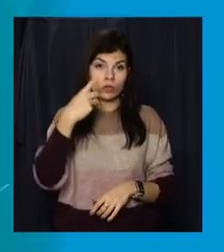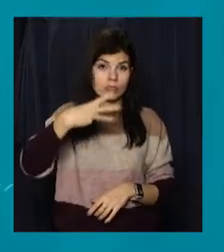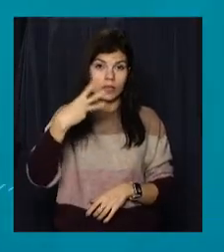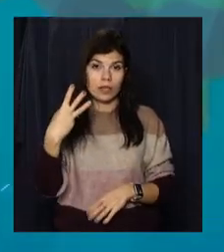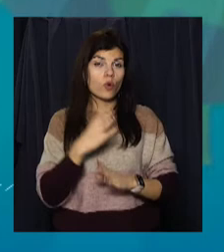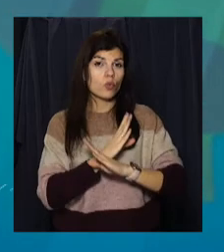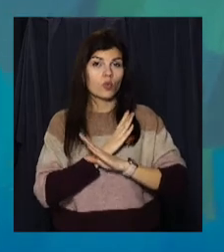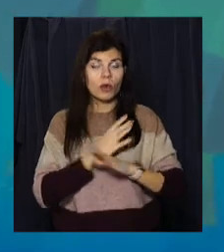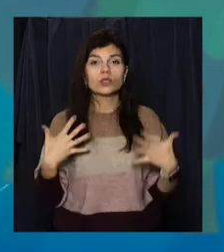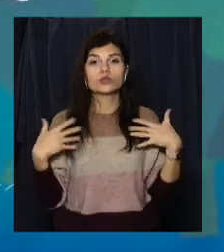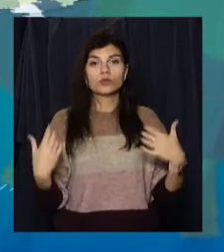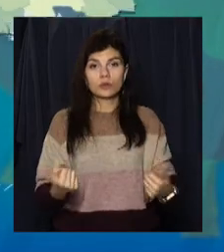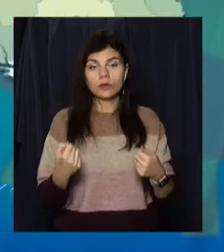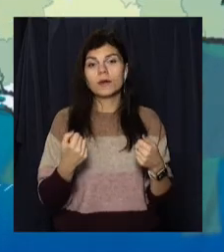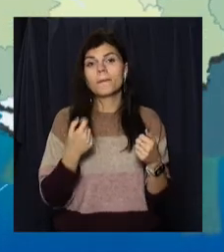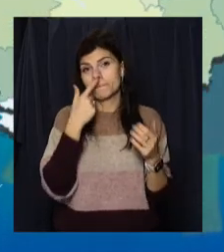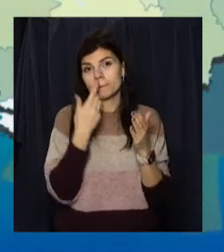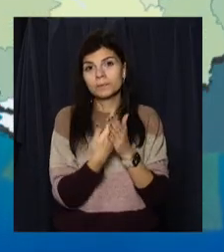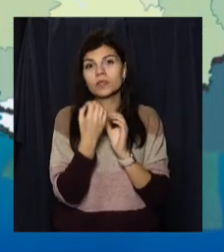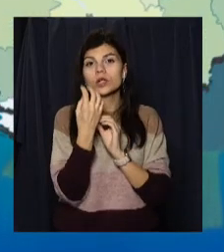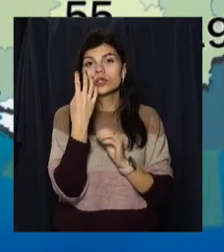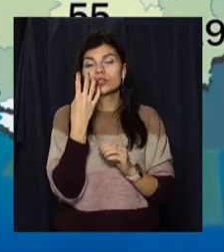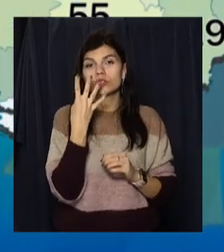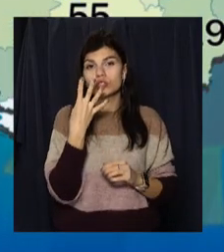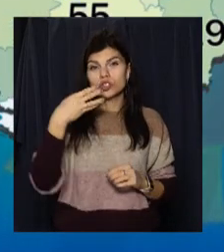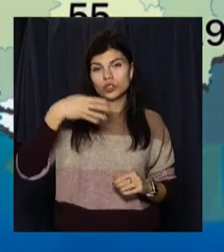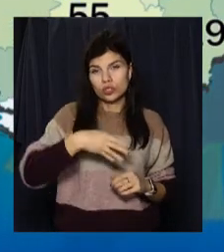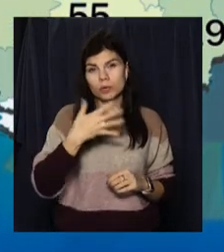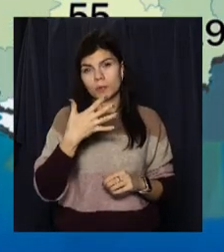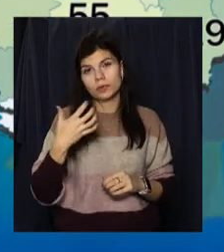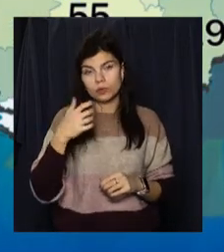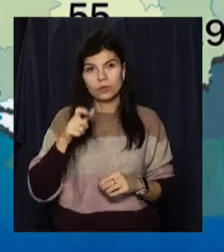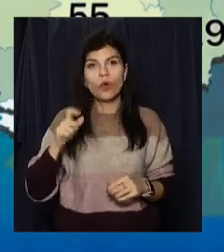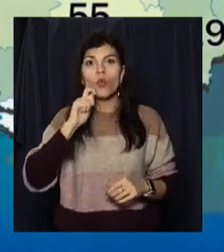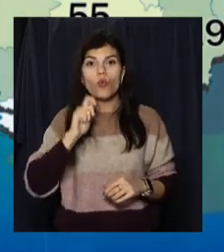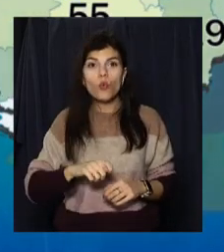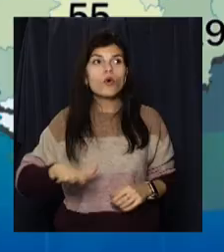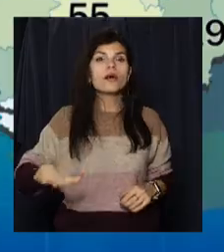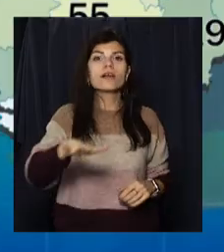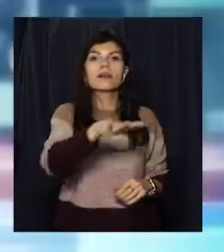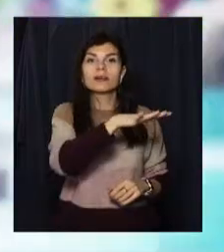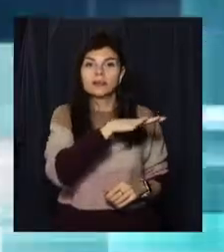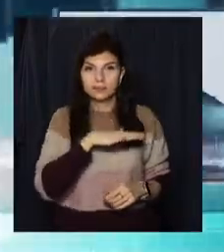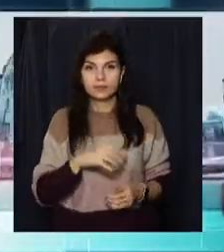133 людини. Одужало понад 4,5 тисячі українців.